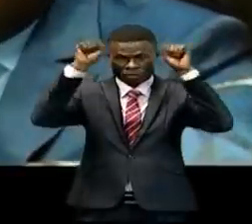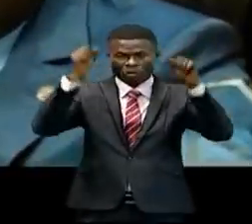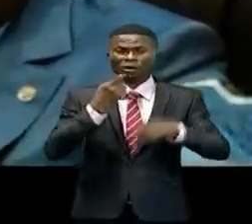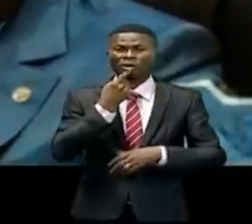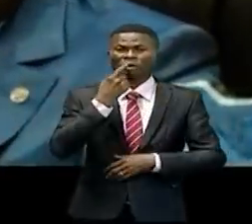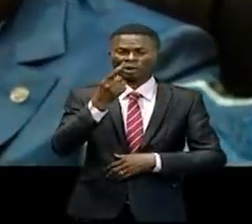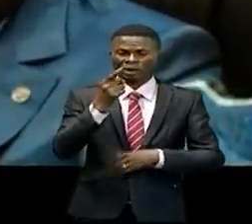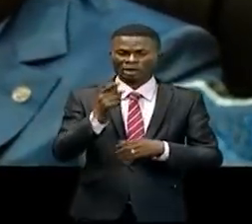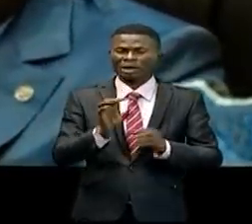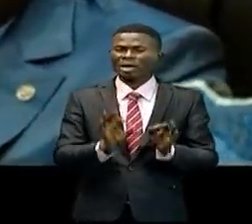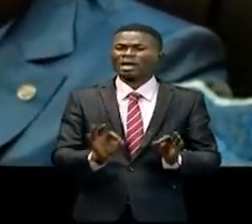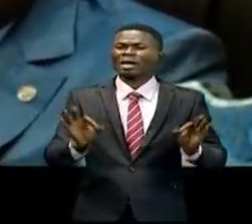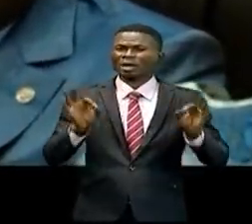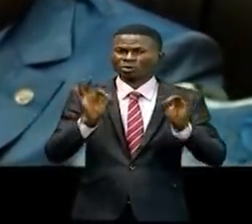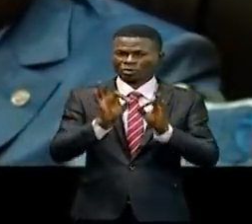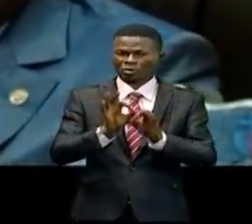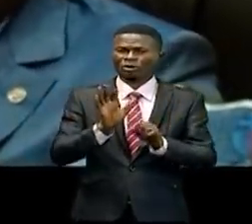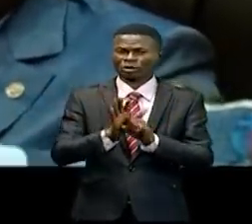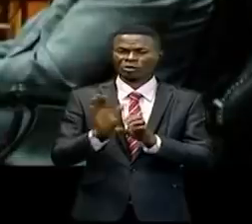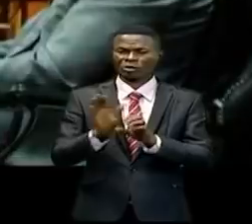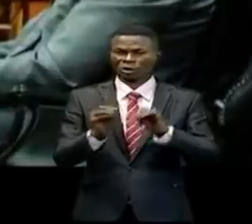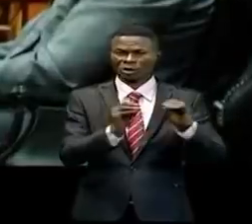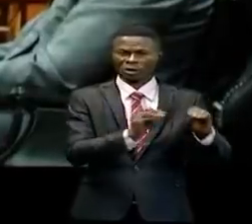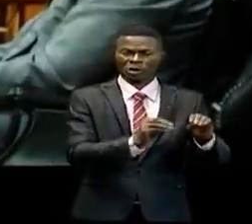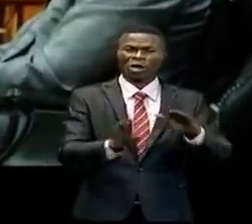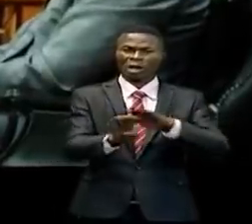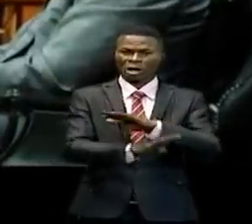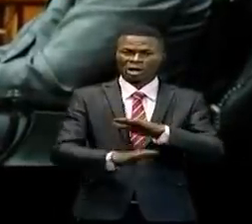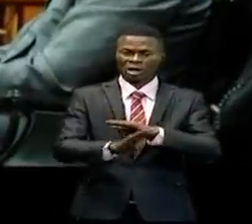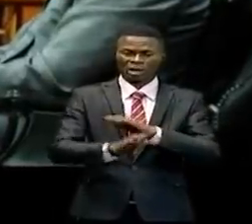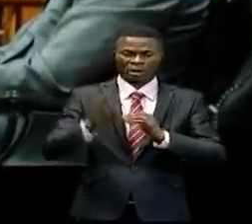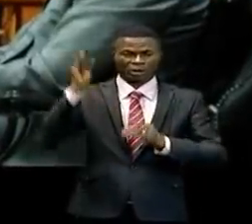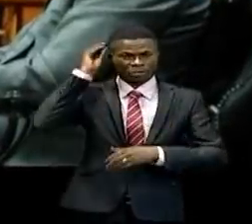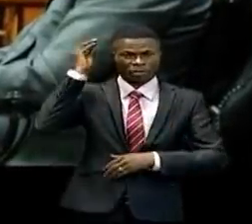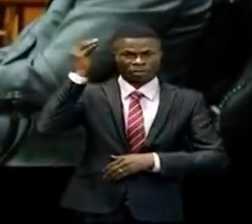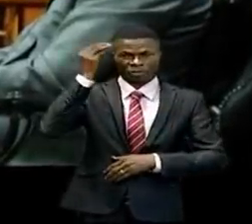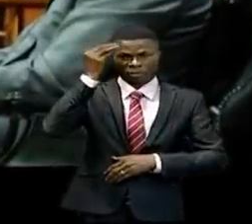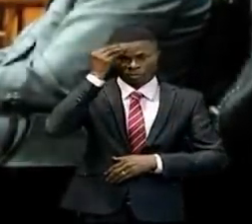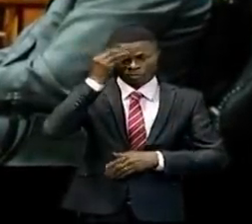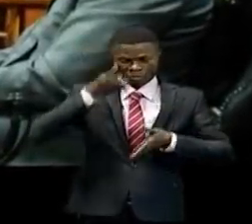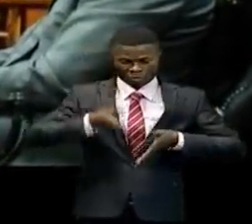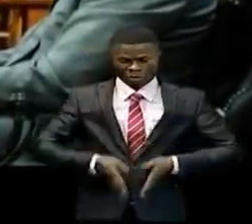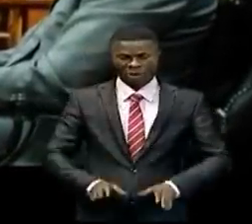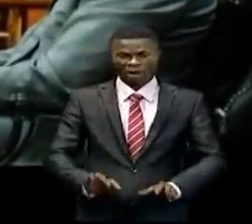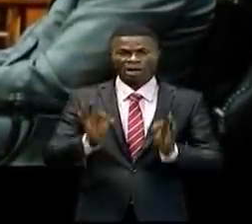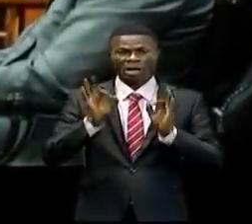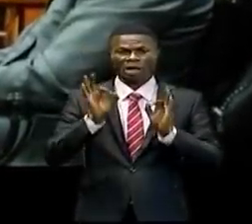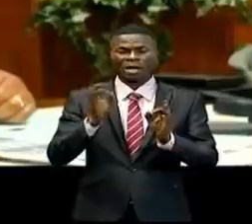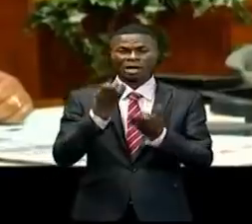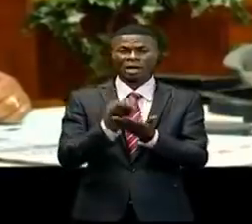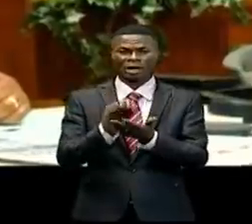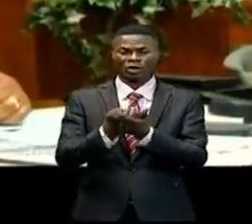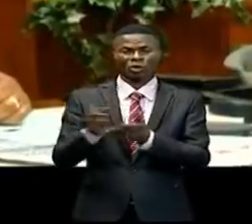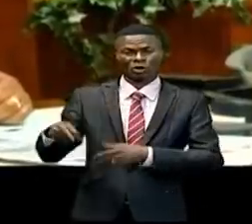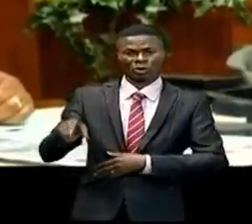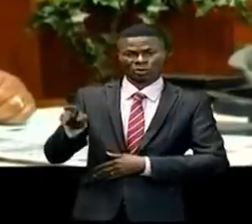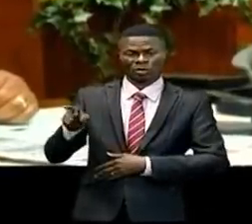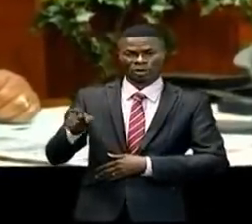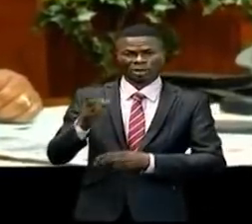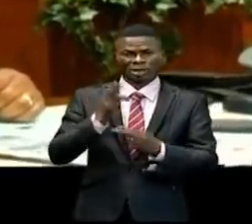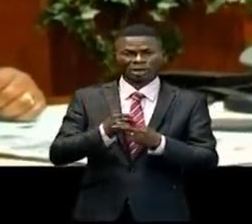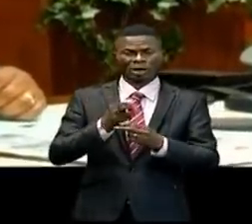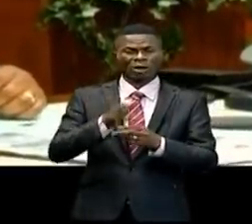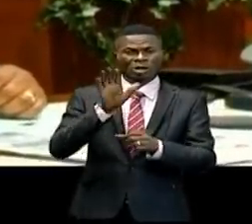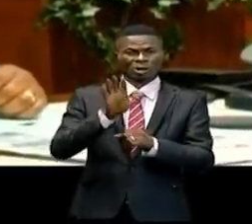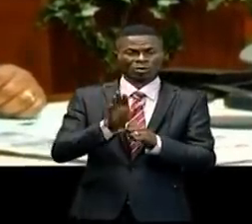la nécessité de mettre en place les bases de la reconnaissance de la renaissance économique de ces provinces qui regorgent